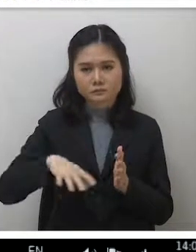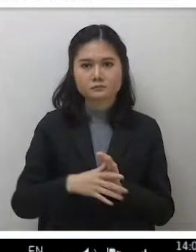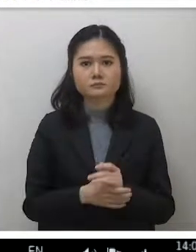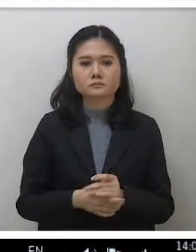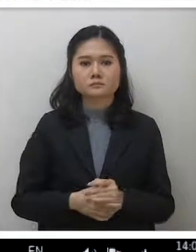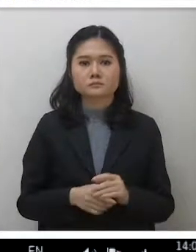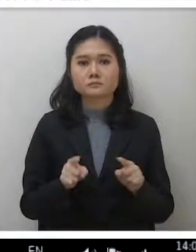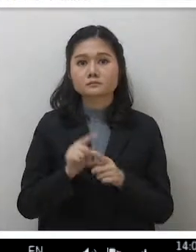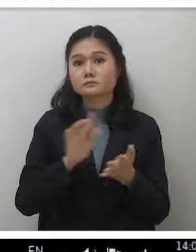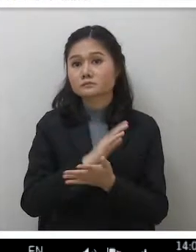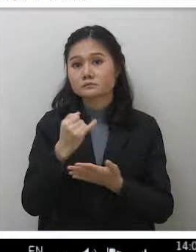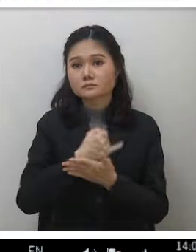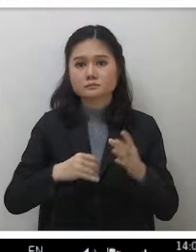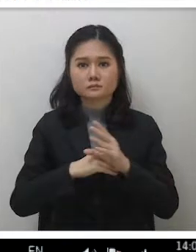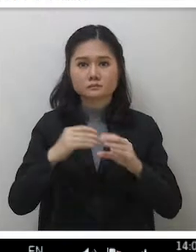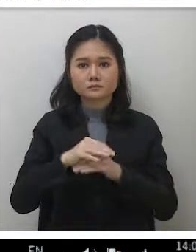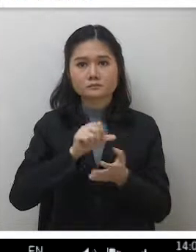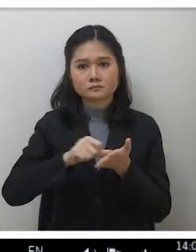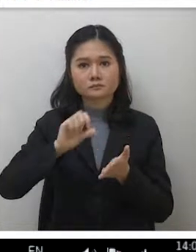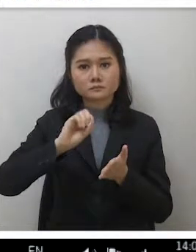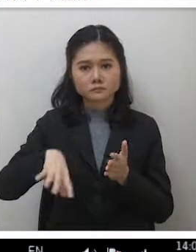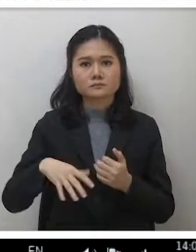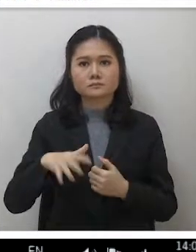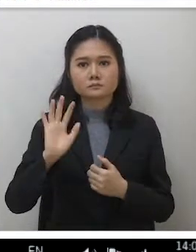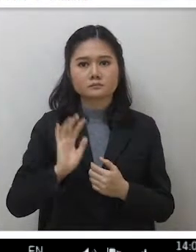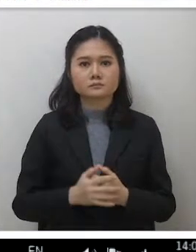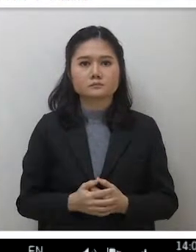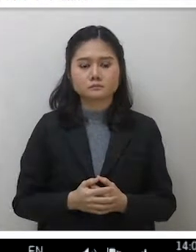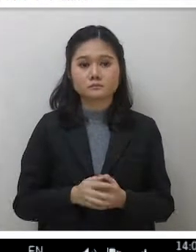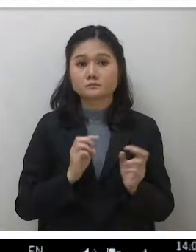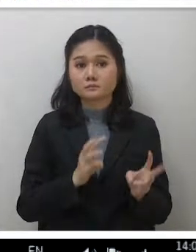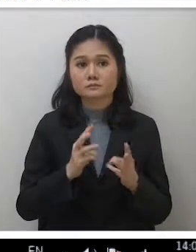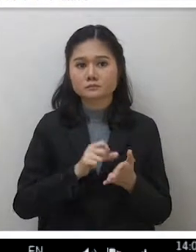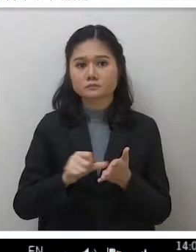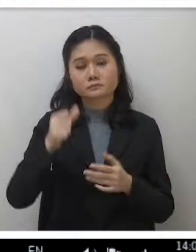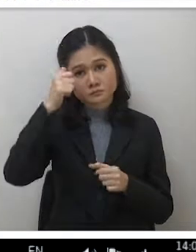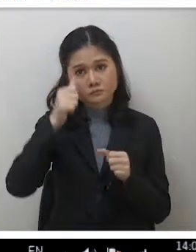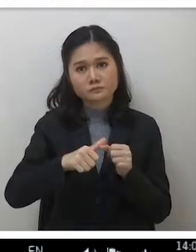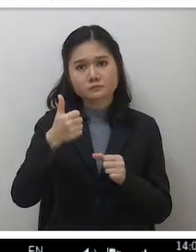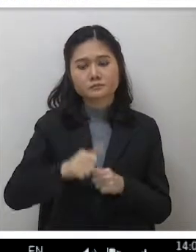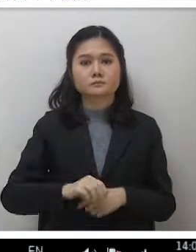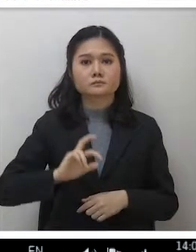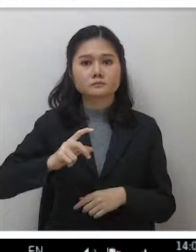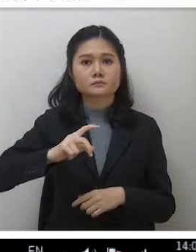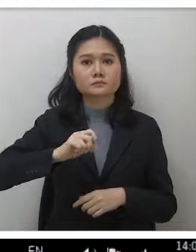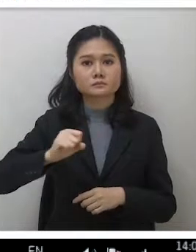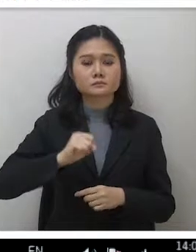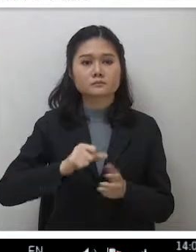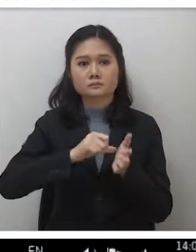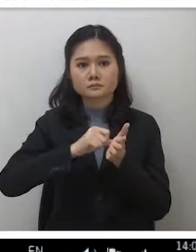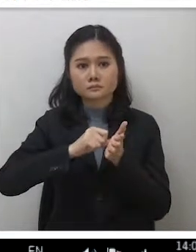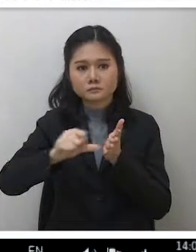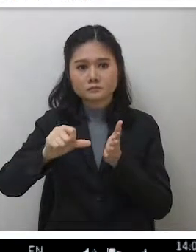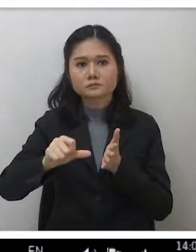อร์ร่างภาพให้ลบทิ้งไปเลยนะครับวิธีลบก็คงจำได้นะคลิกขวาเลือก